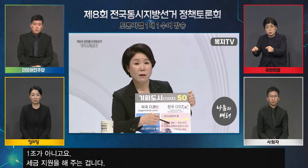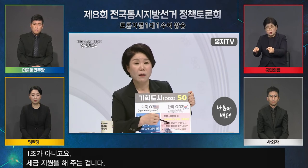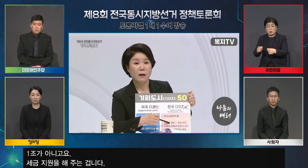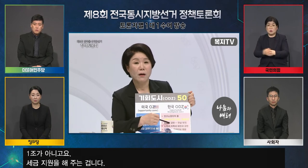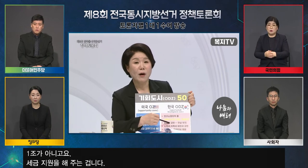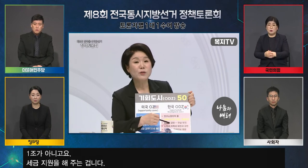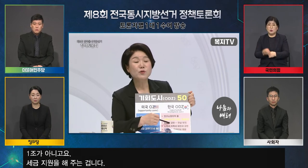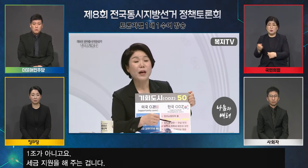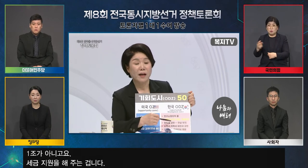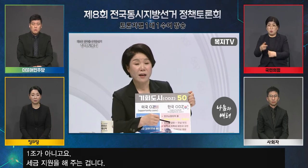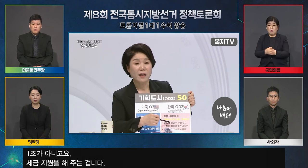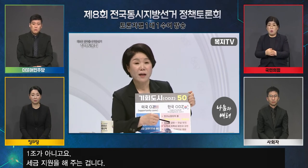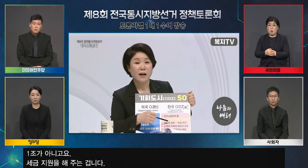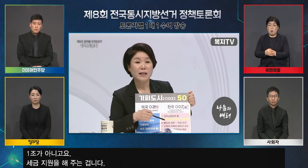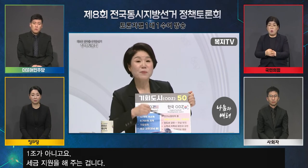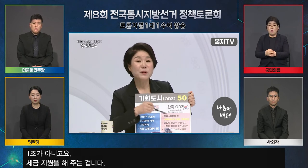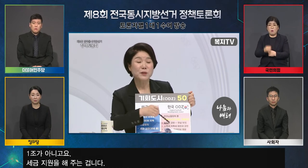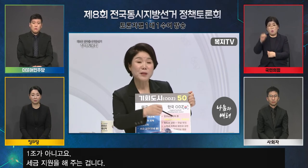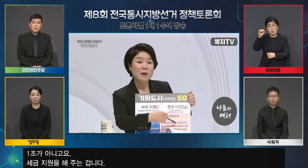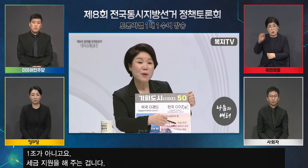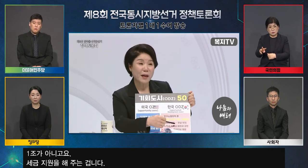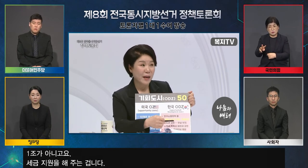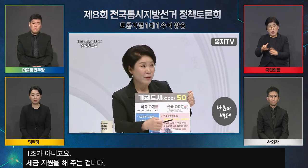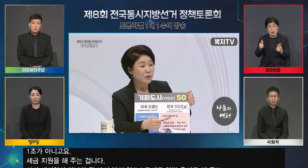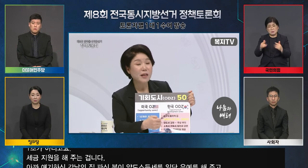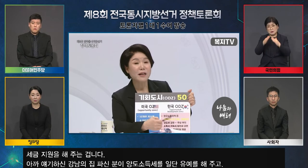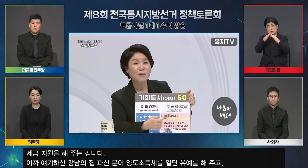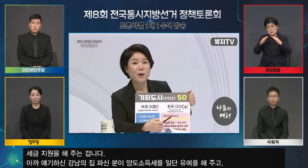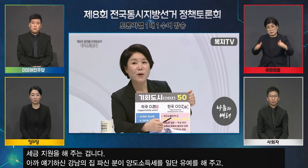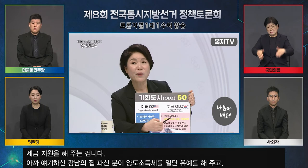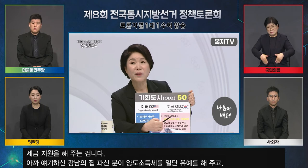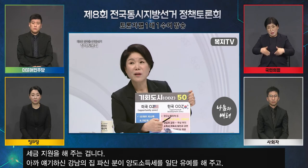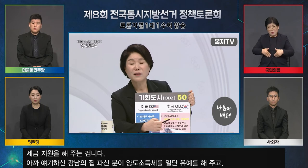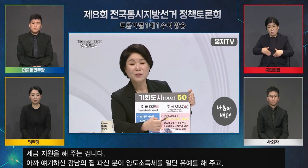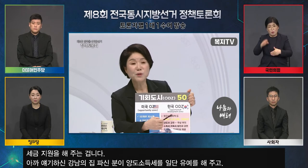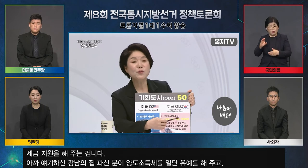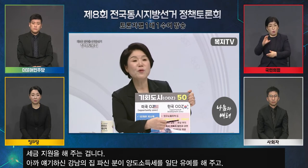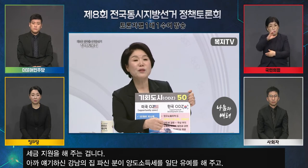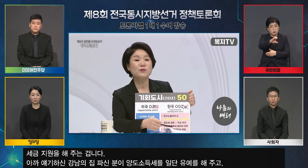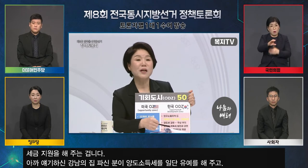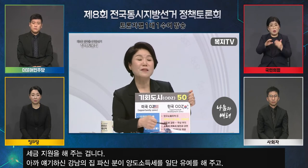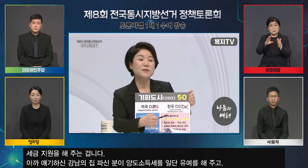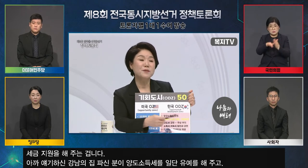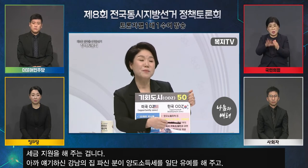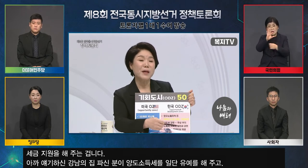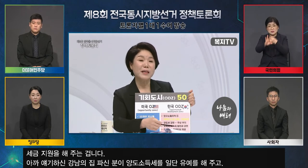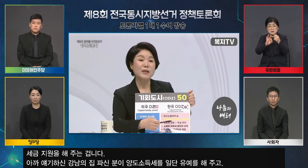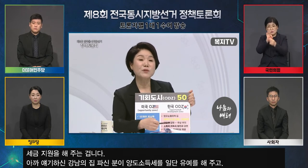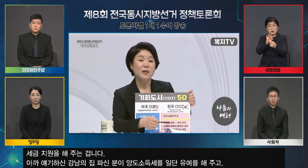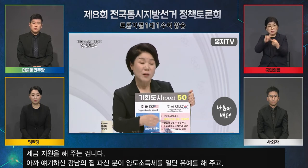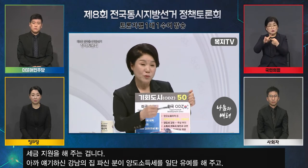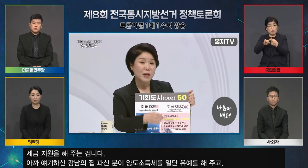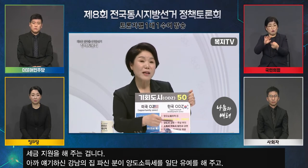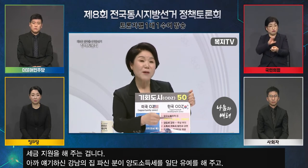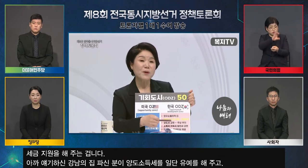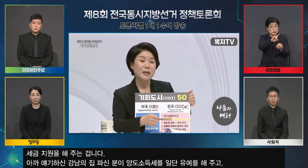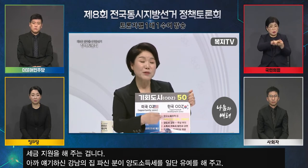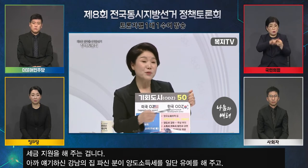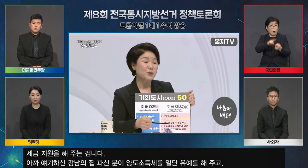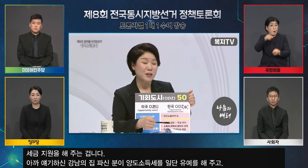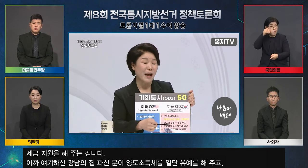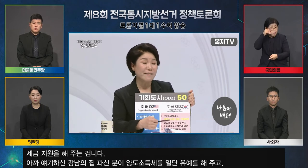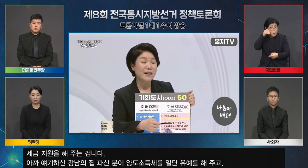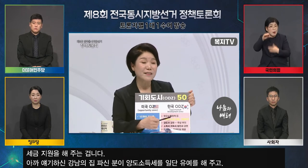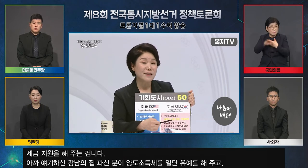광주에 아니면 전남에 투자를 하면 10년 동안 투자를